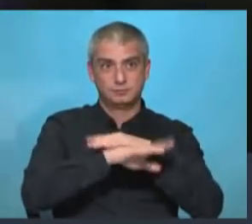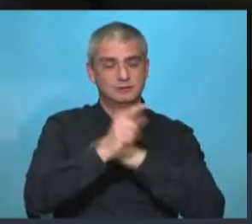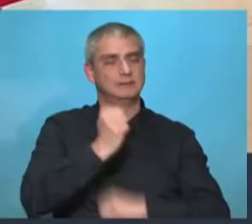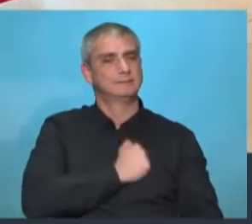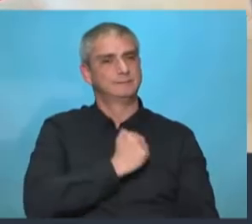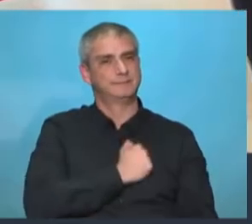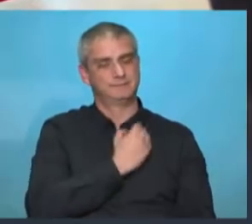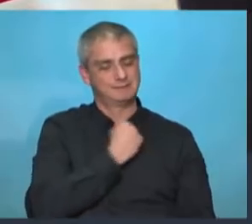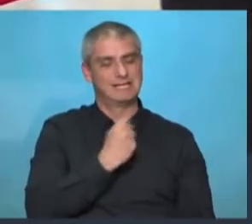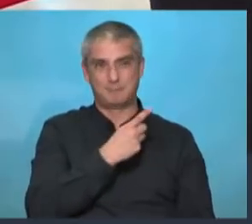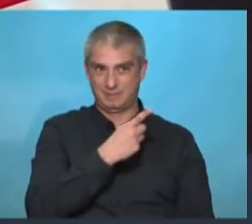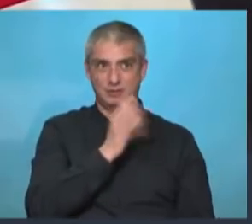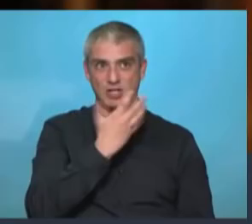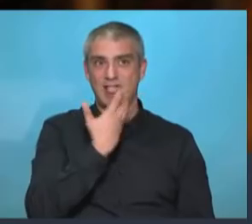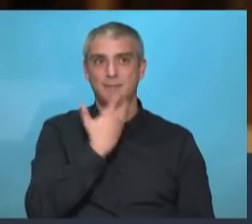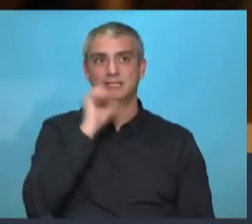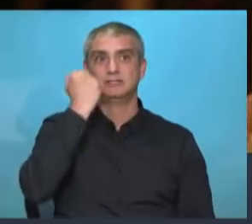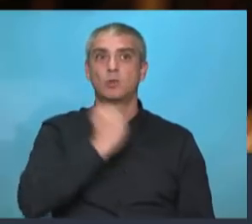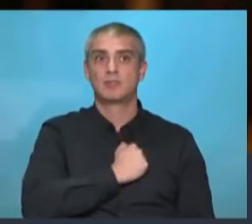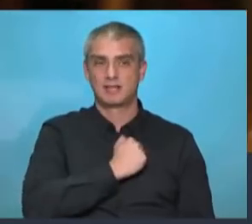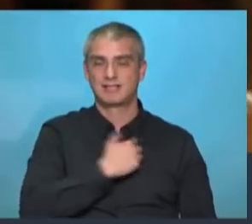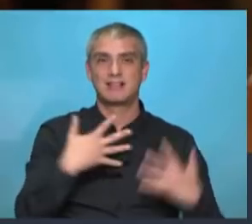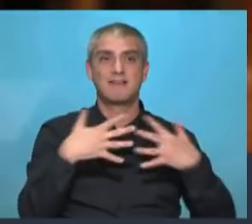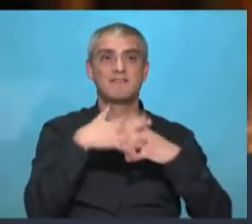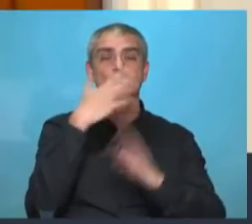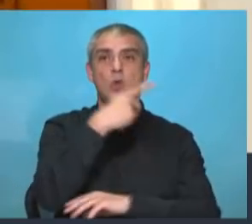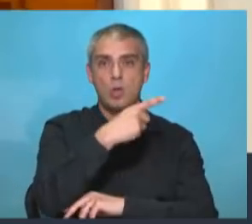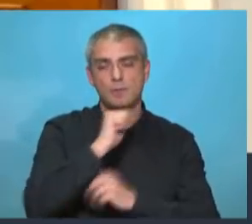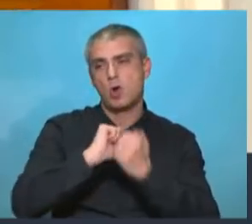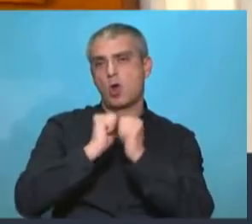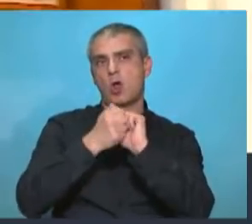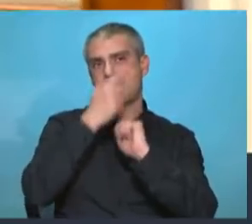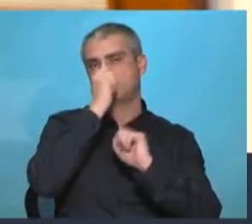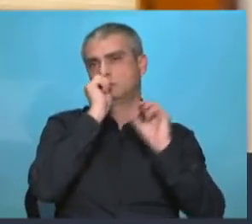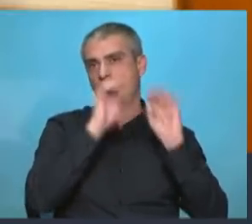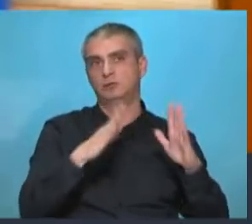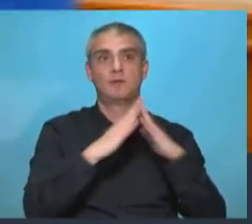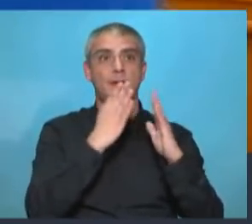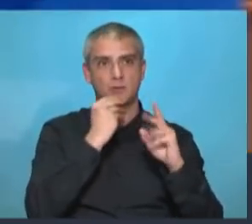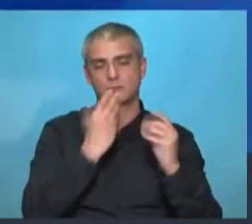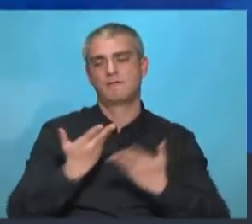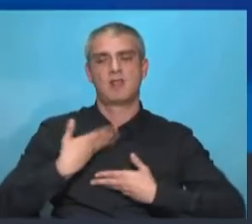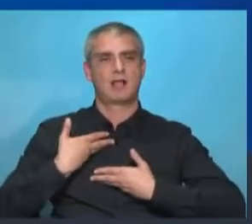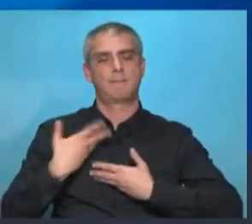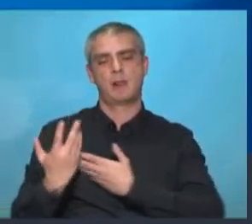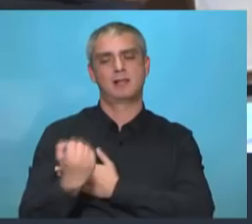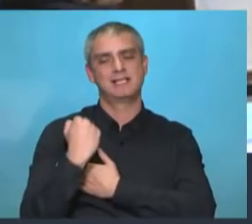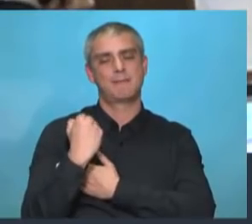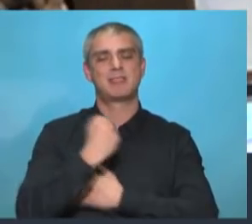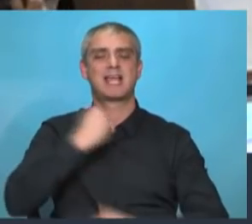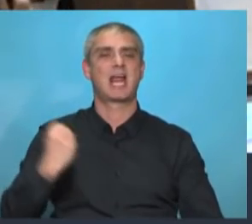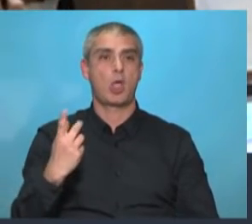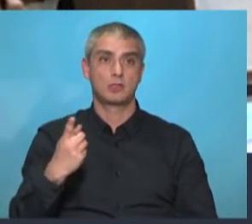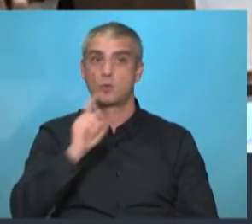דתי שמובילים רבני הציונות הדתית והאיחוד הלאומי, או לעזוב את הבית היהודי ולקבל את קולות הימין החילוני,